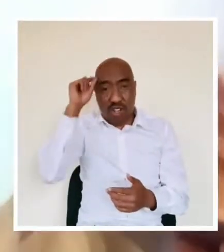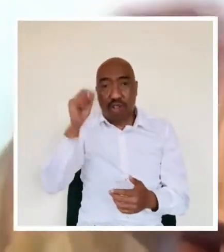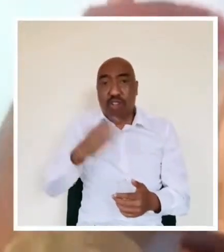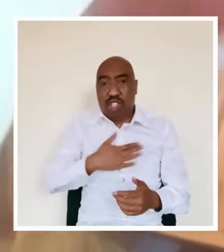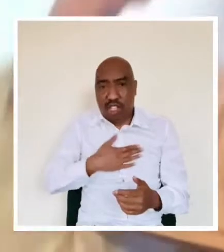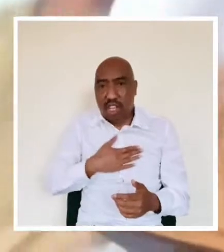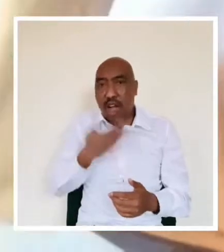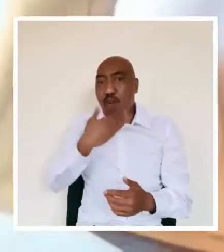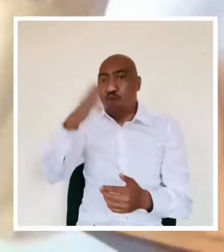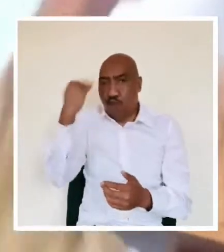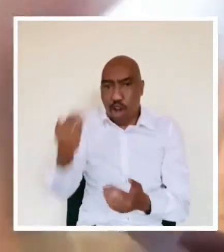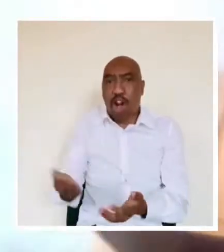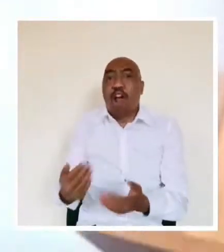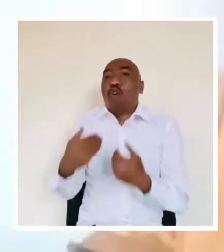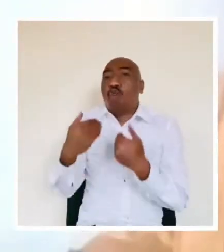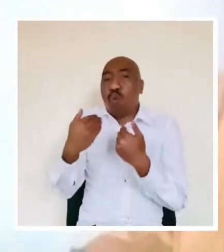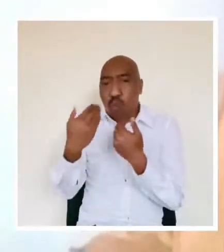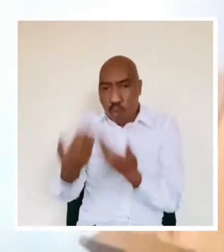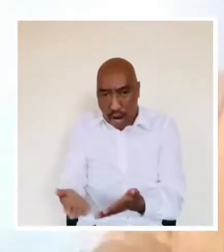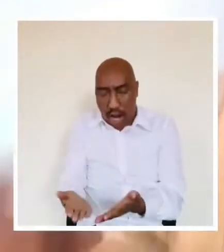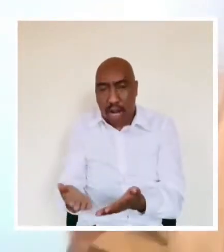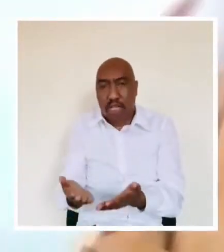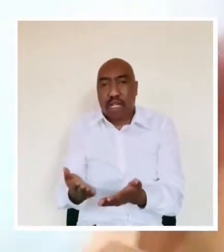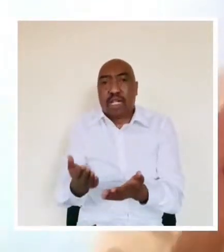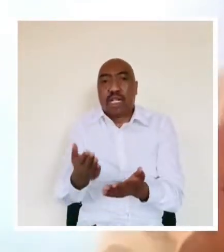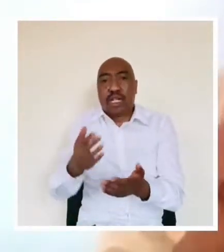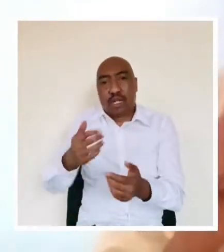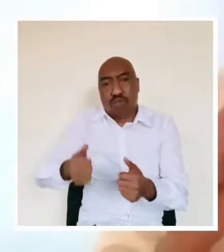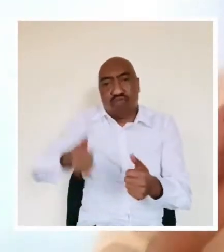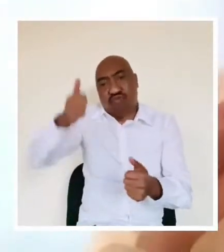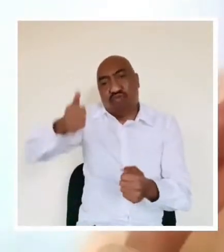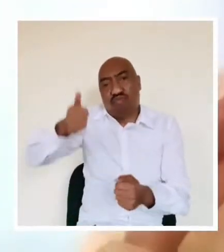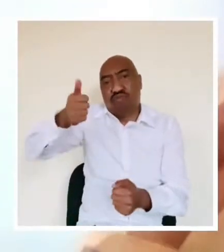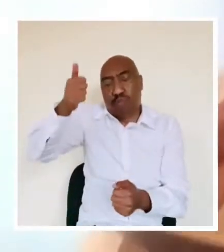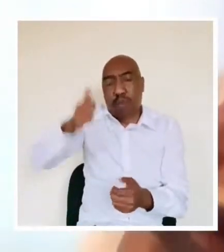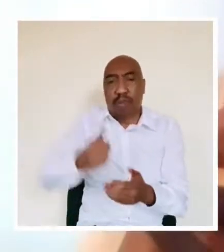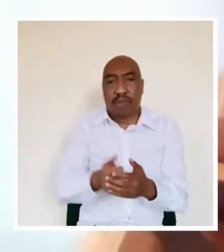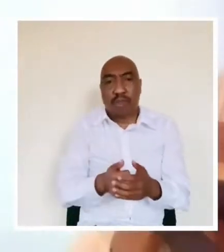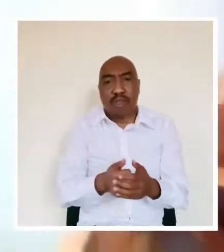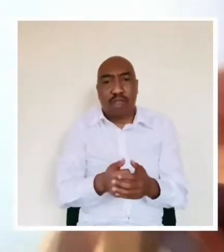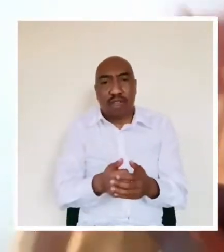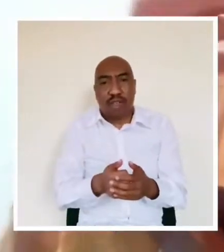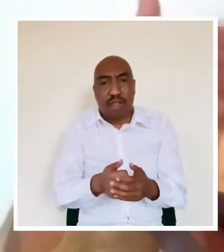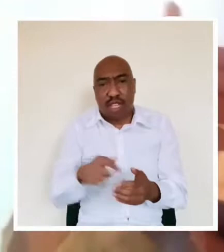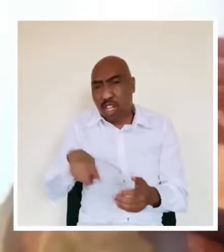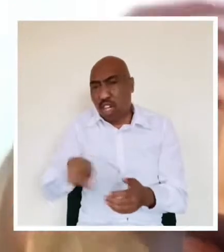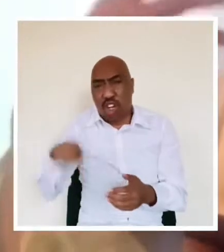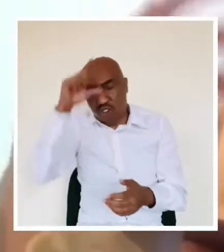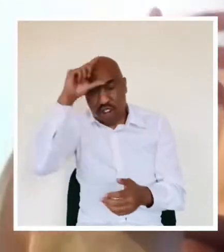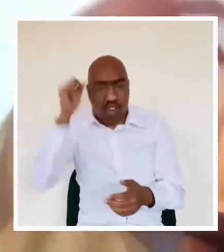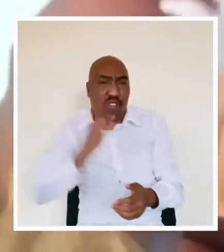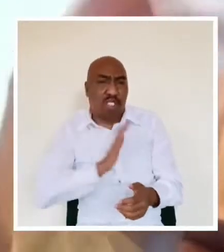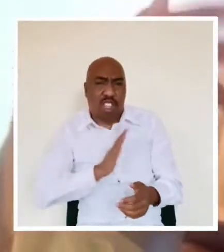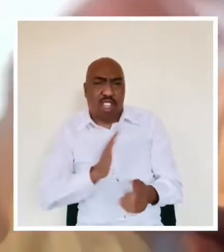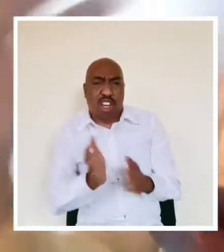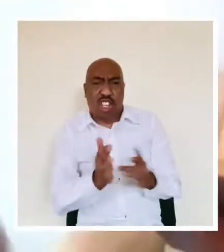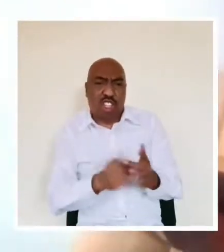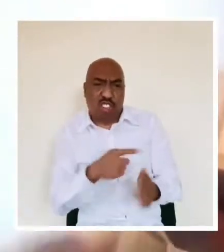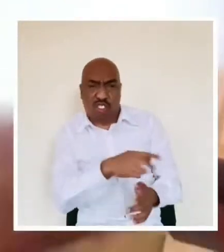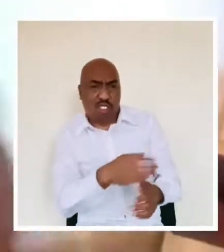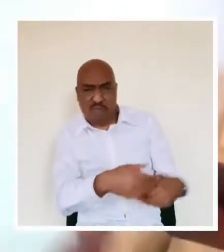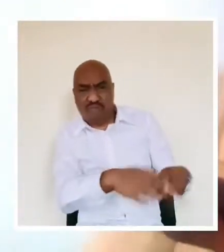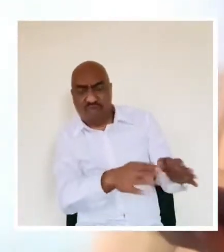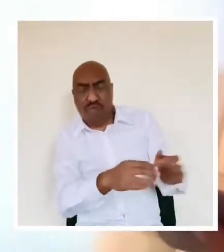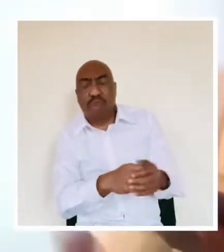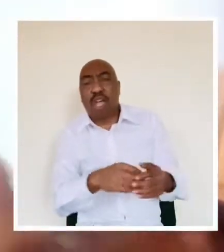leur mettait dans de grandes places. Et ils n'aimaient pas Jésus parce que Jésus ne le donnait pas, ne